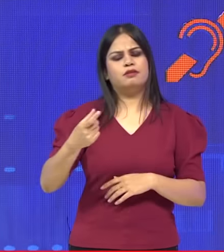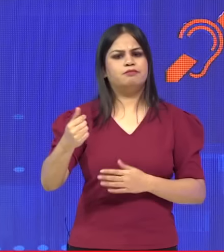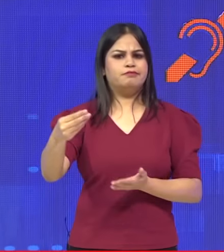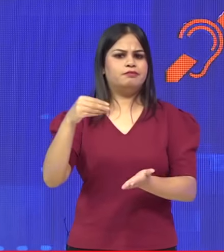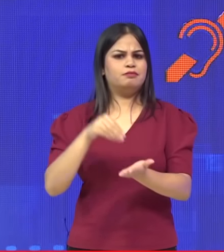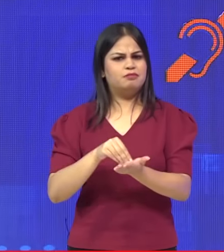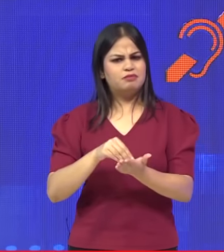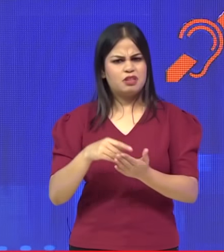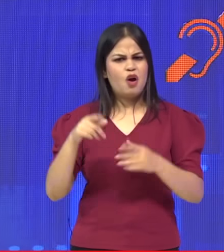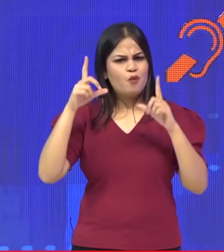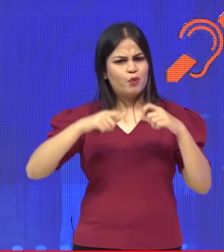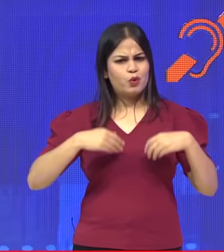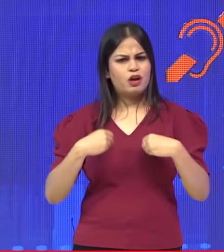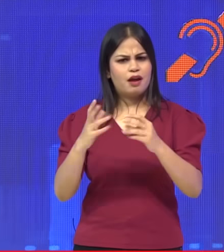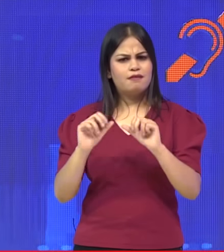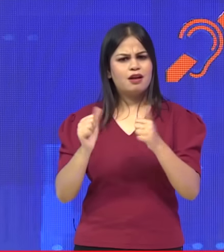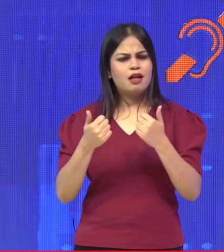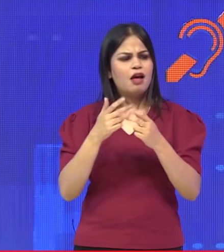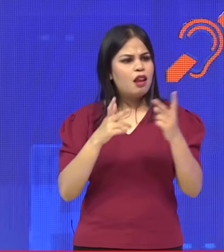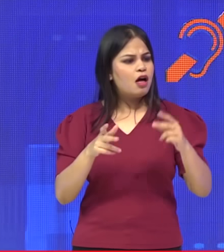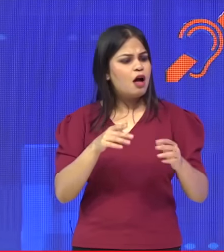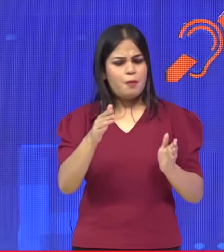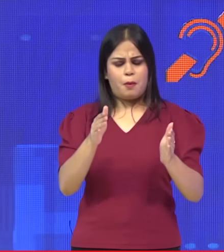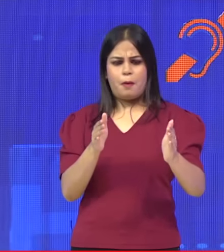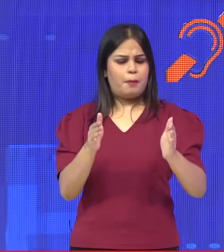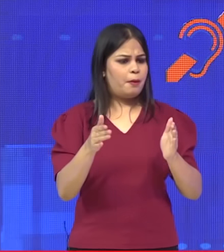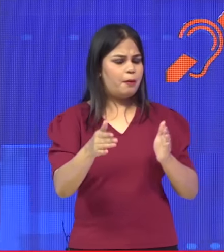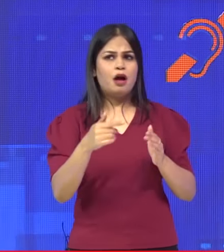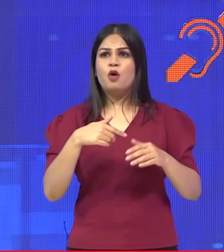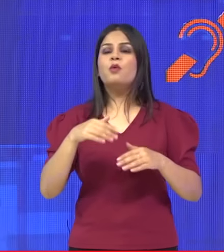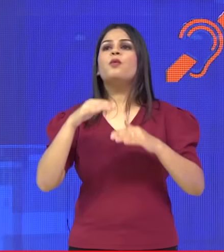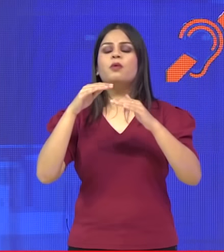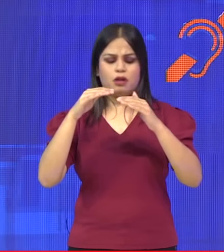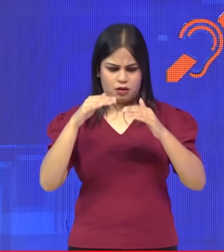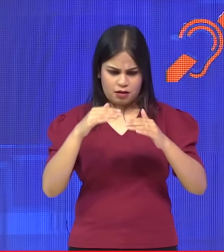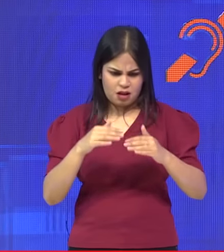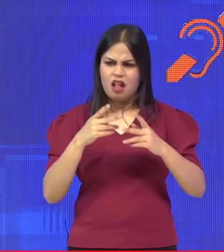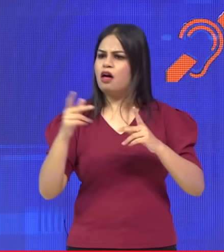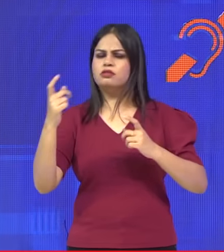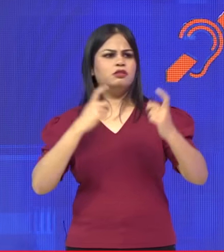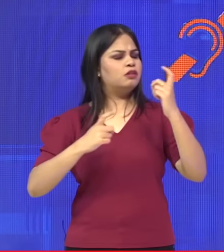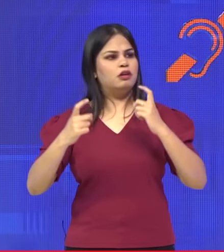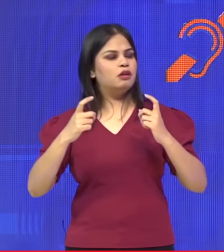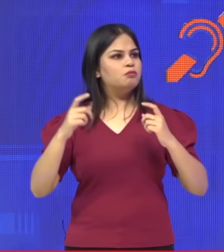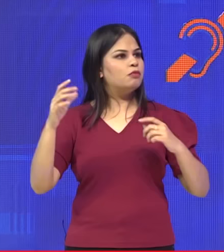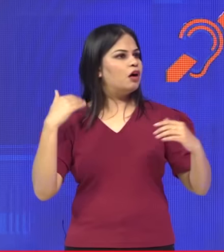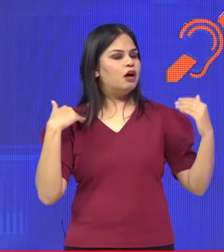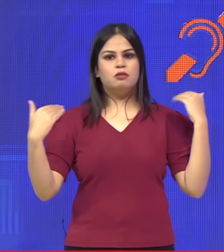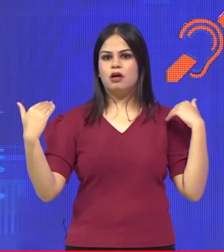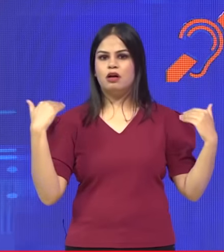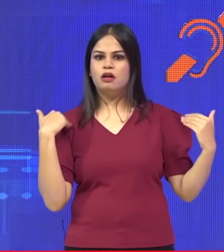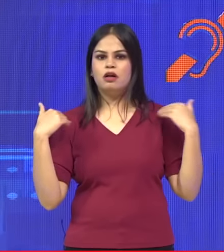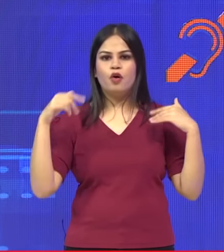गिव दें डी पिक्चर्स बाय डी लेफ्ट लेफ्ट राइट ऊपर ऊपर भाई नीचे नीचे एक और बार इस बाय बाय बाय बाय बाय